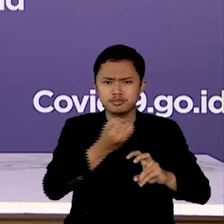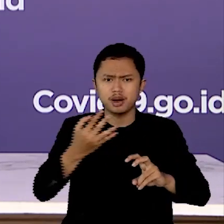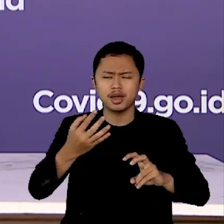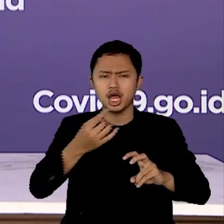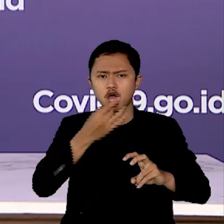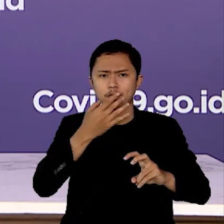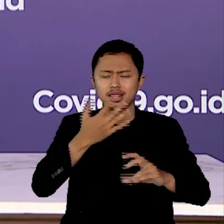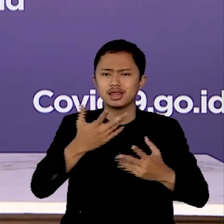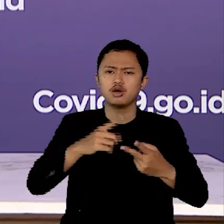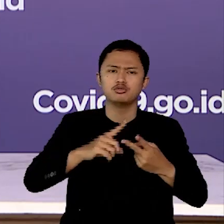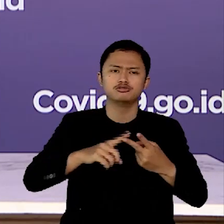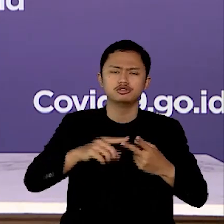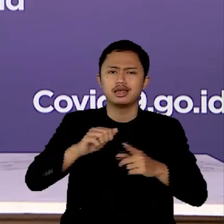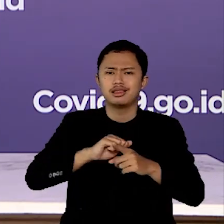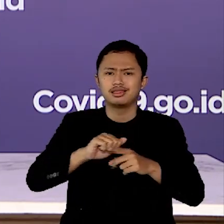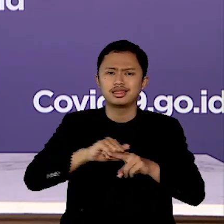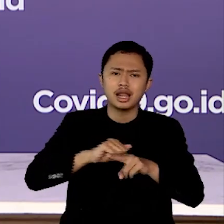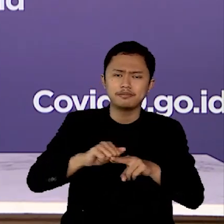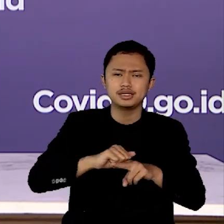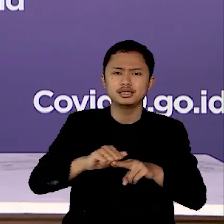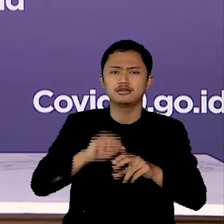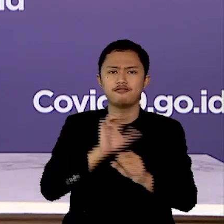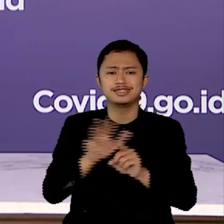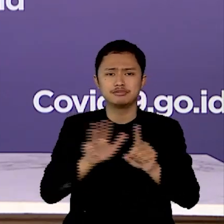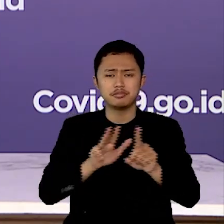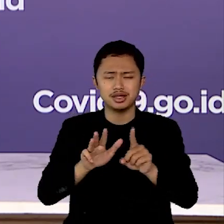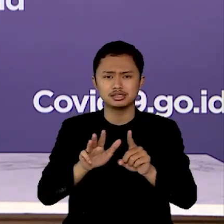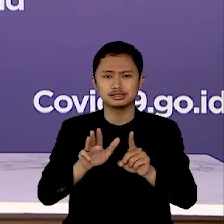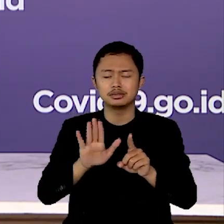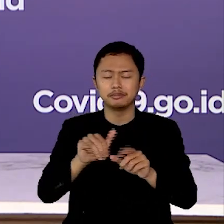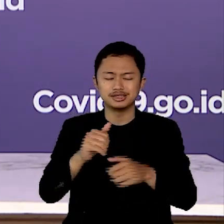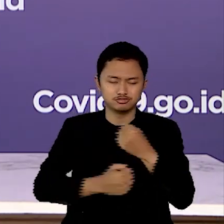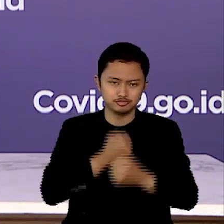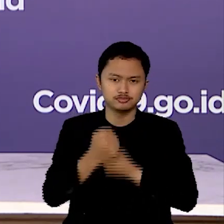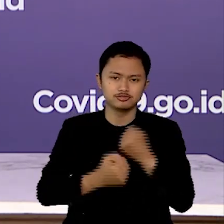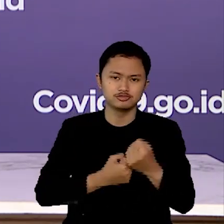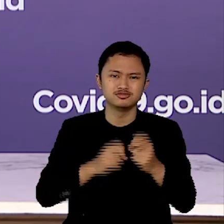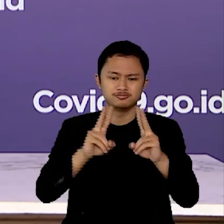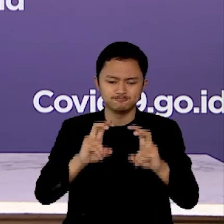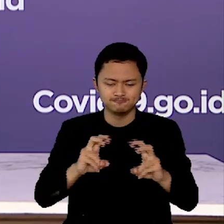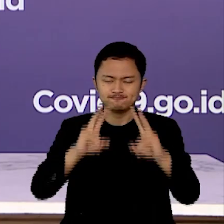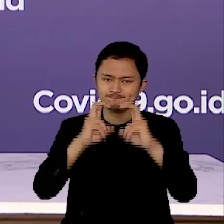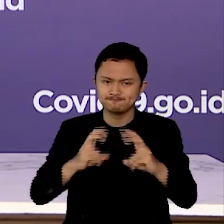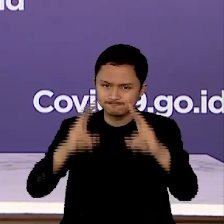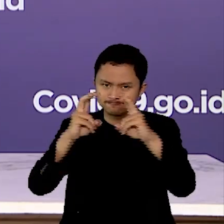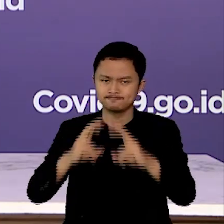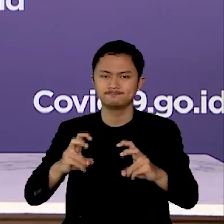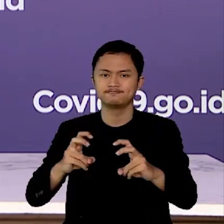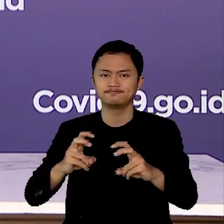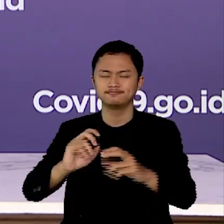dan upaya terapeutik untuk penyakit covert 19 masih terus dilakukan dan terus berkembang hasilnya